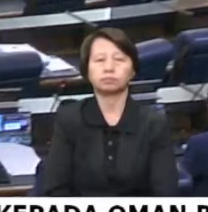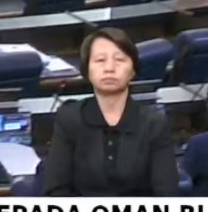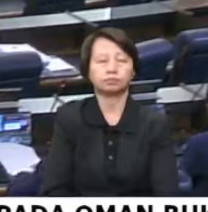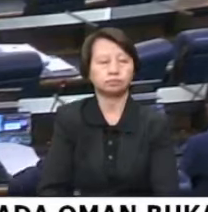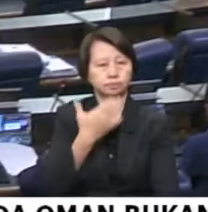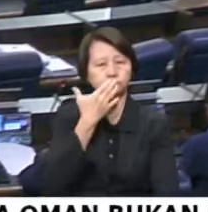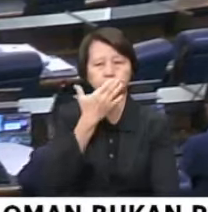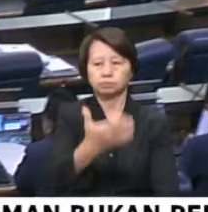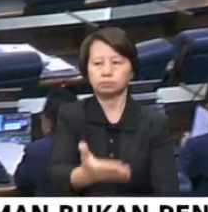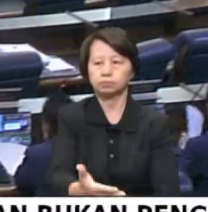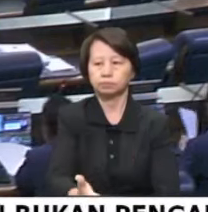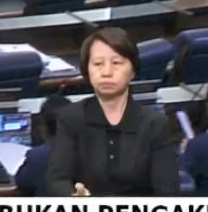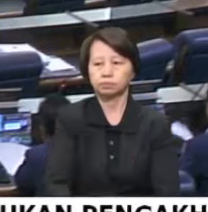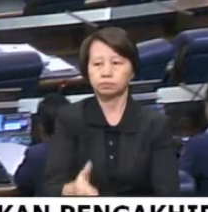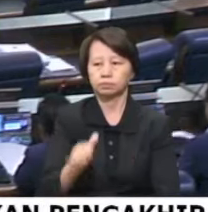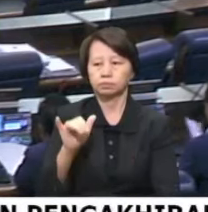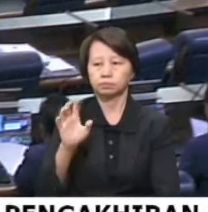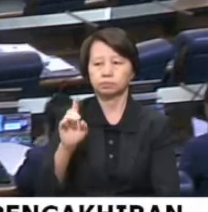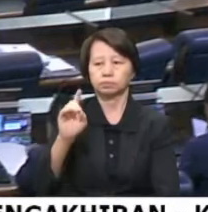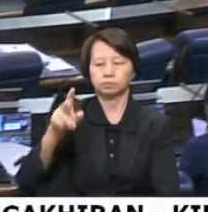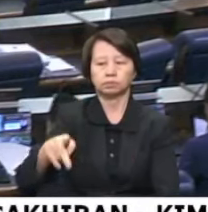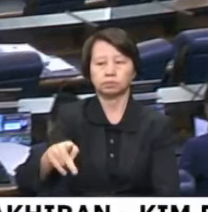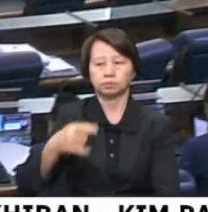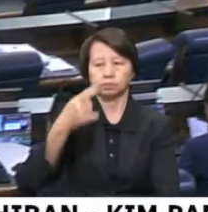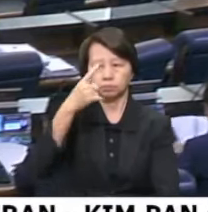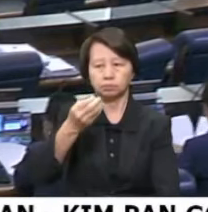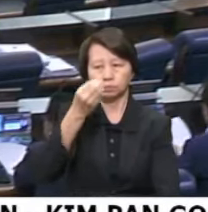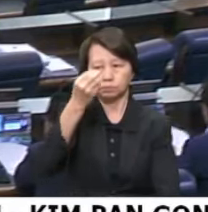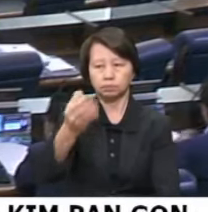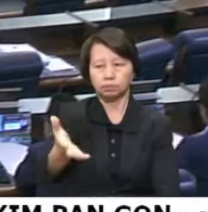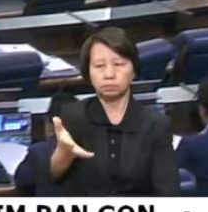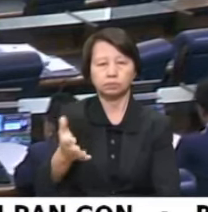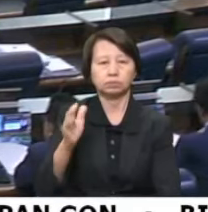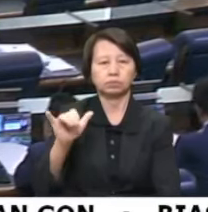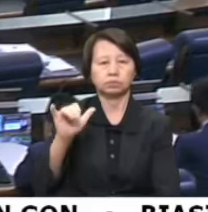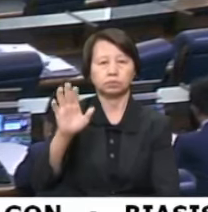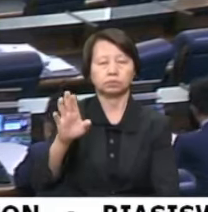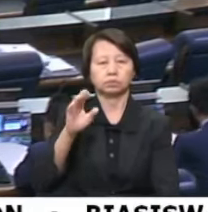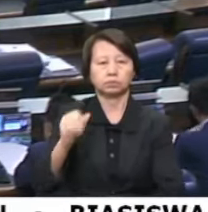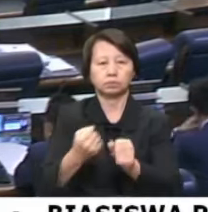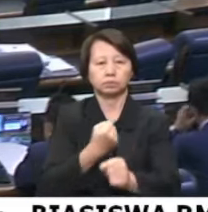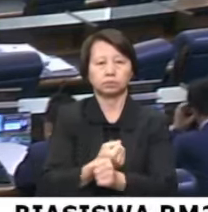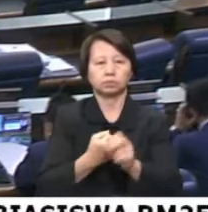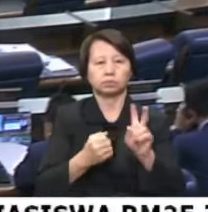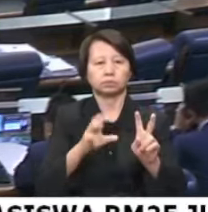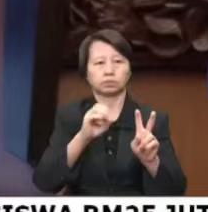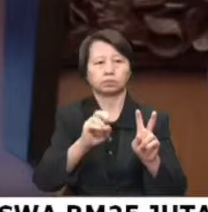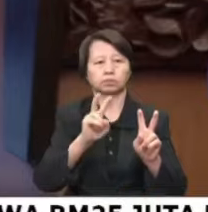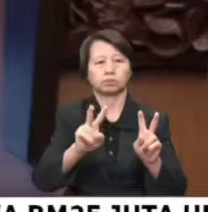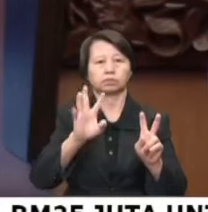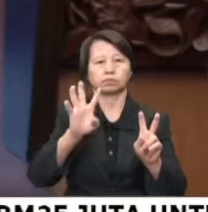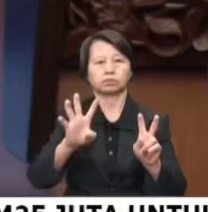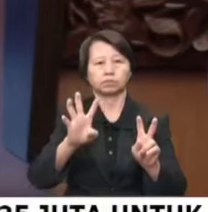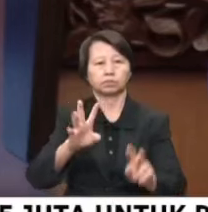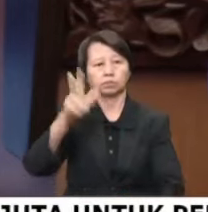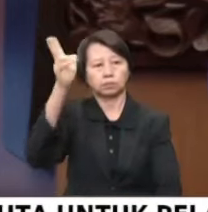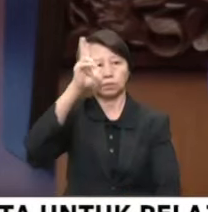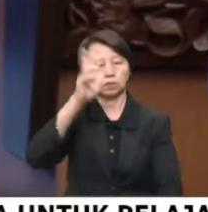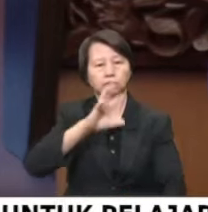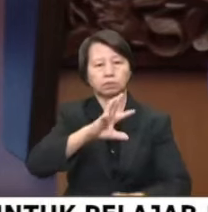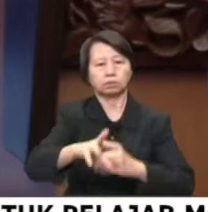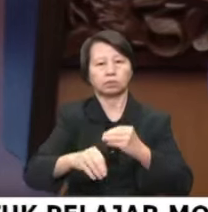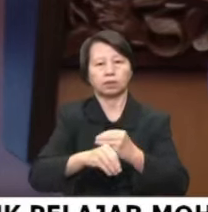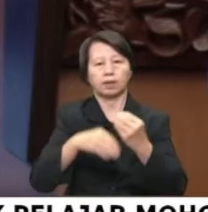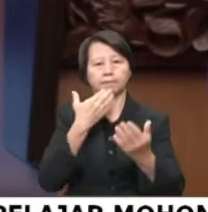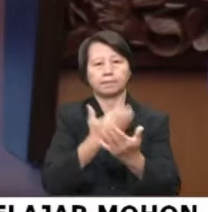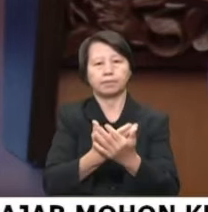Terima kasih Puan Yang Di-Pertua. Untuk maklumat Yang Berhormat, pada tahun 2024, kerajaan telah menambah baik